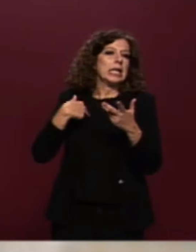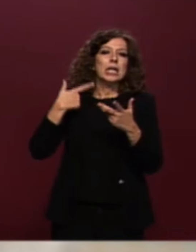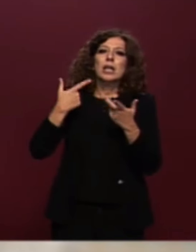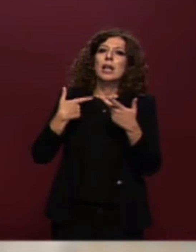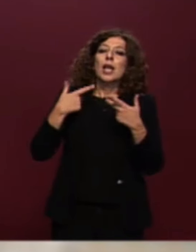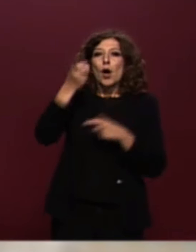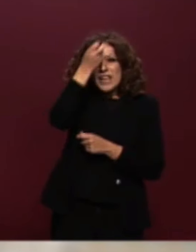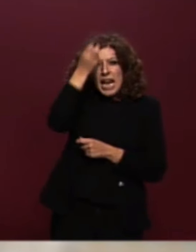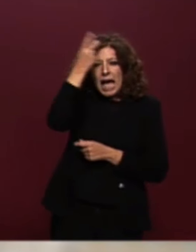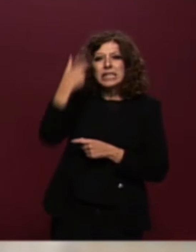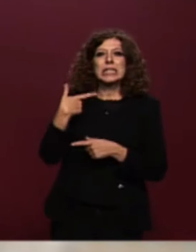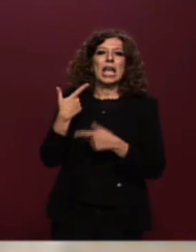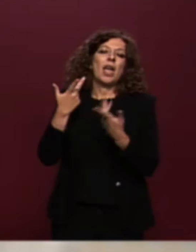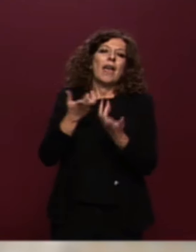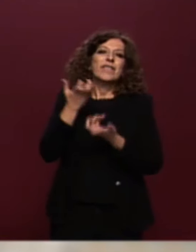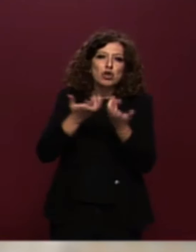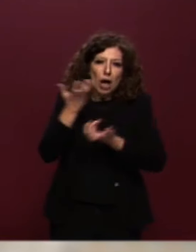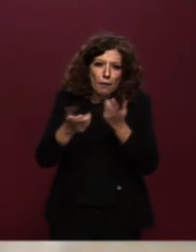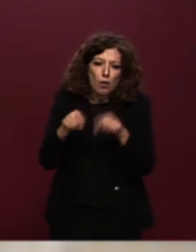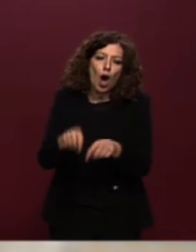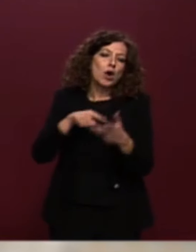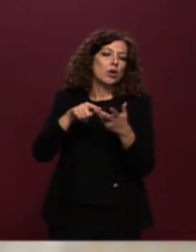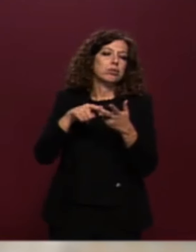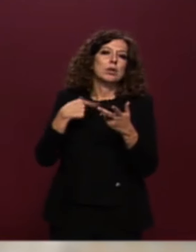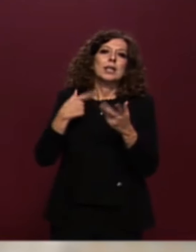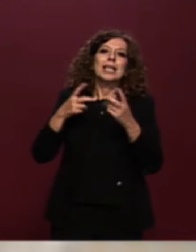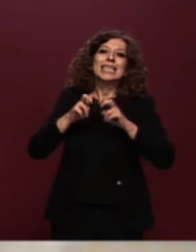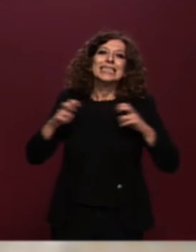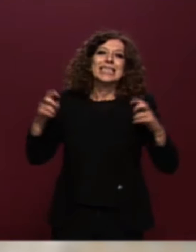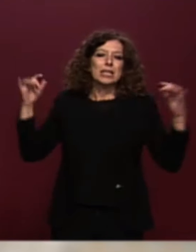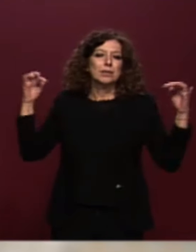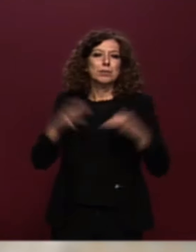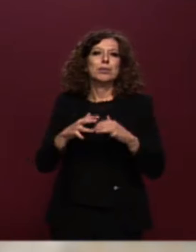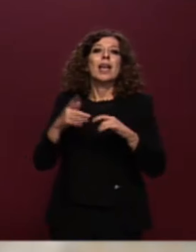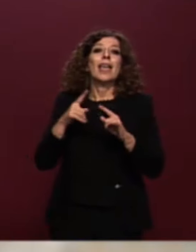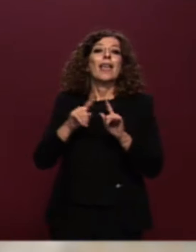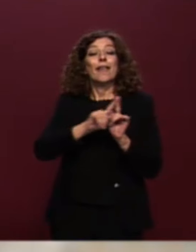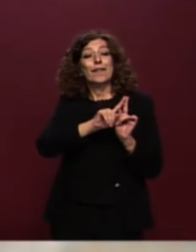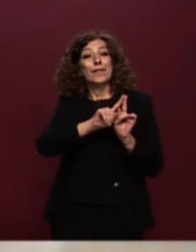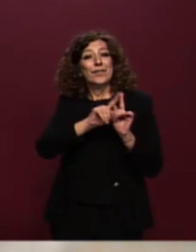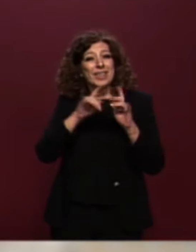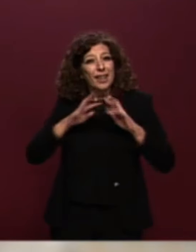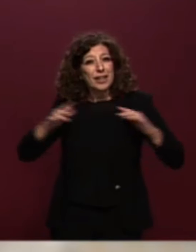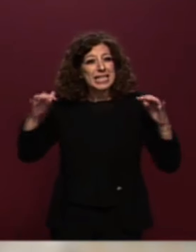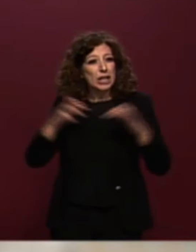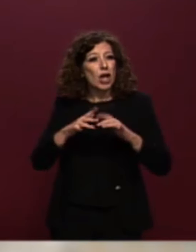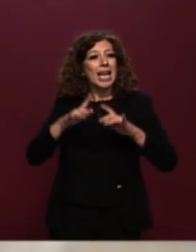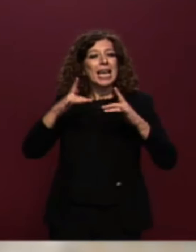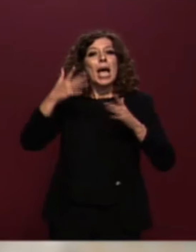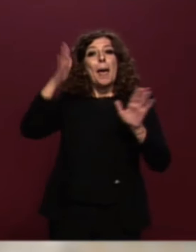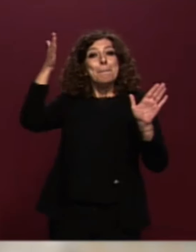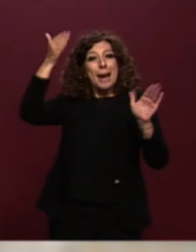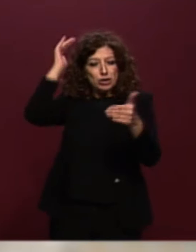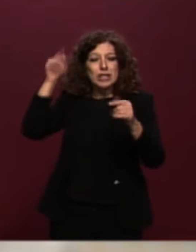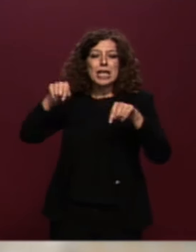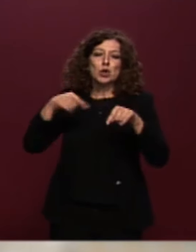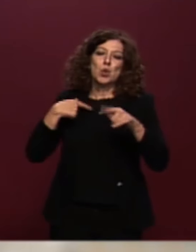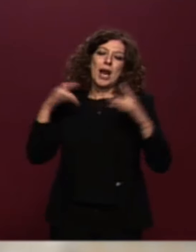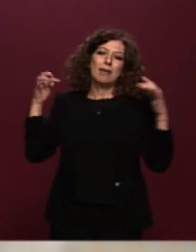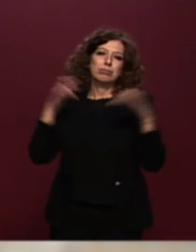del Fuoco, dal Gruppo Tecnico Interregionale su Salute e Sicurezza fino alla magistratura, che sono qua e li ringrazio. Serve con